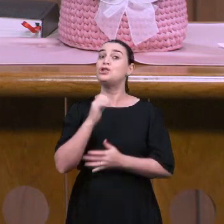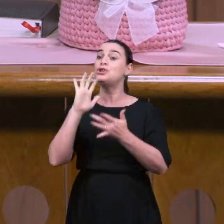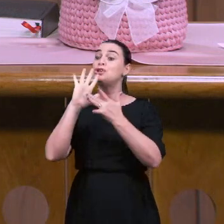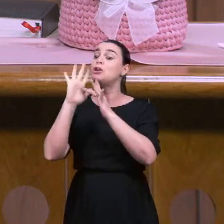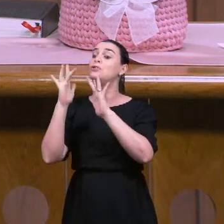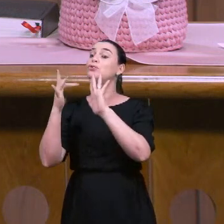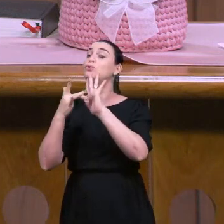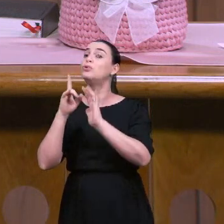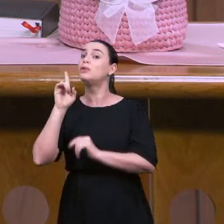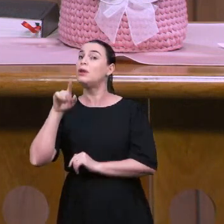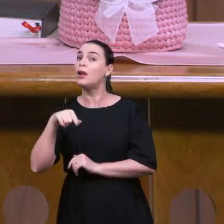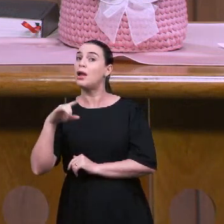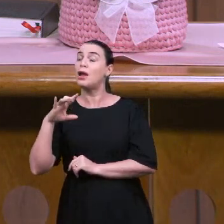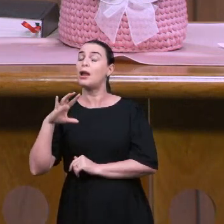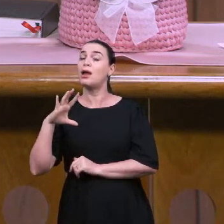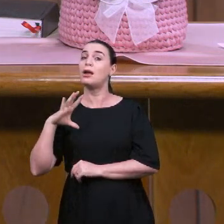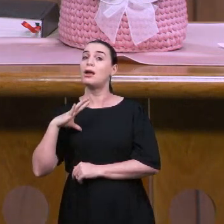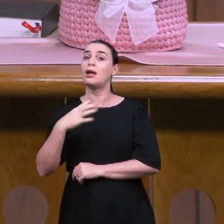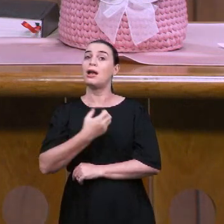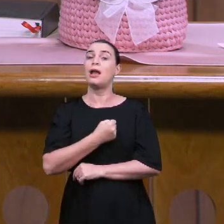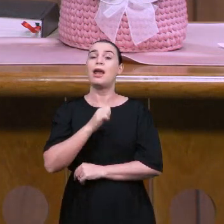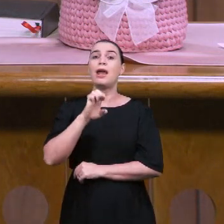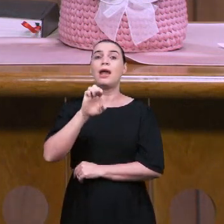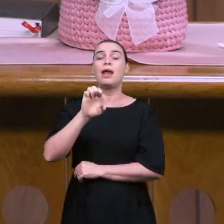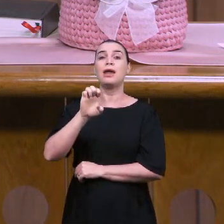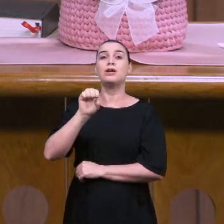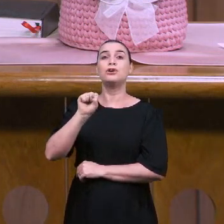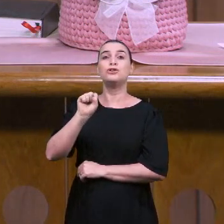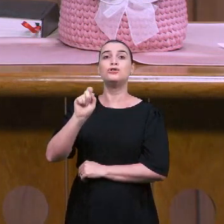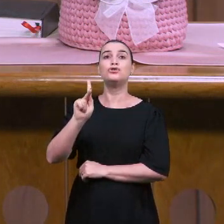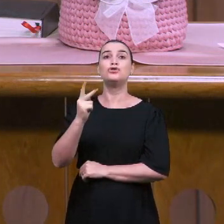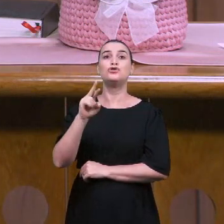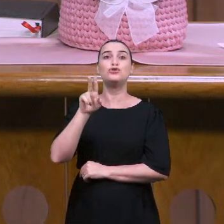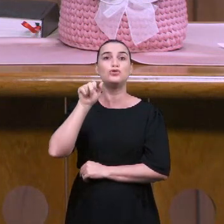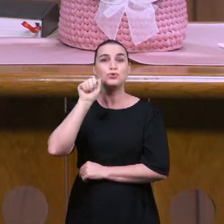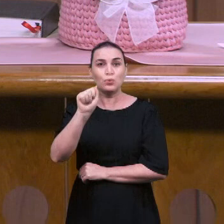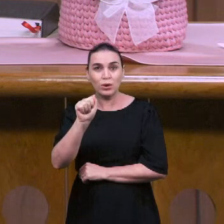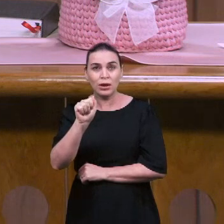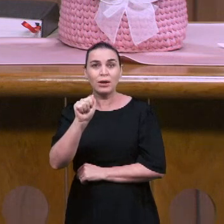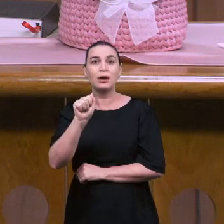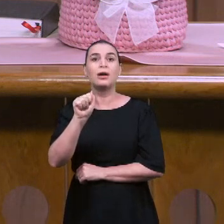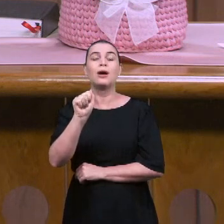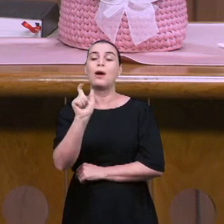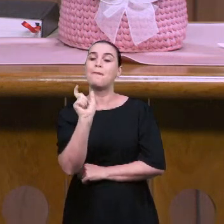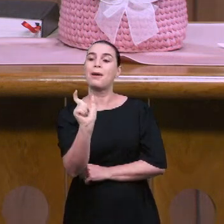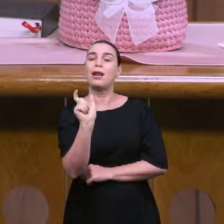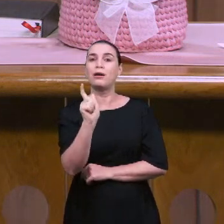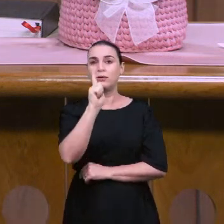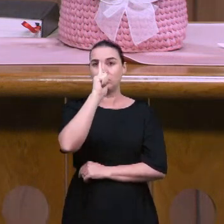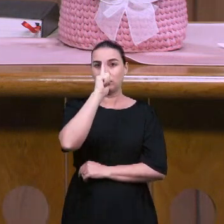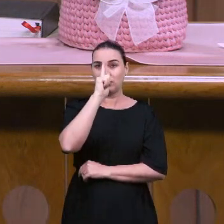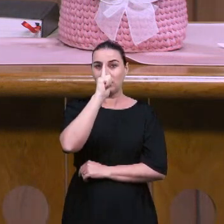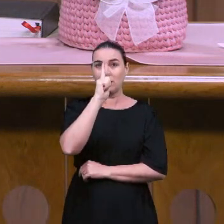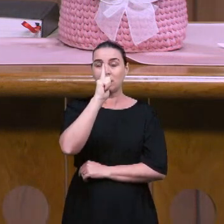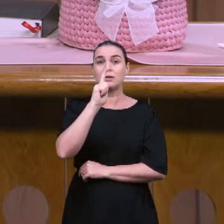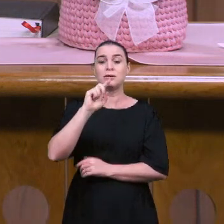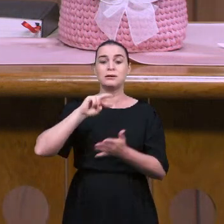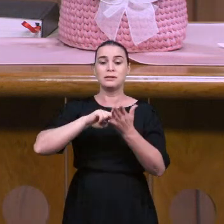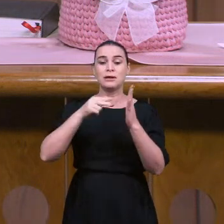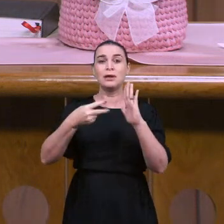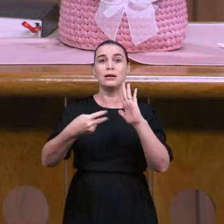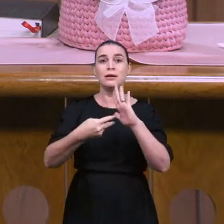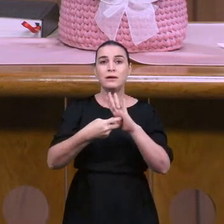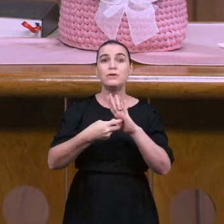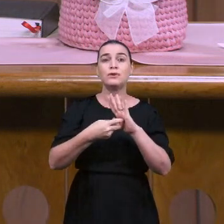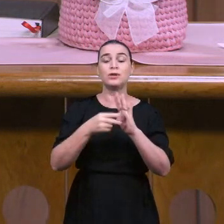mot Josué vient de Yeshua dans l'Ancien Testament, qui veut dire, c'est un mot qui